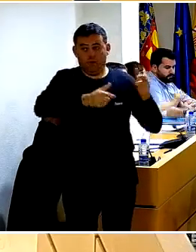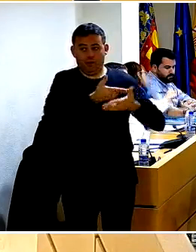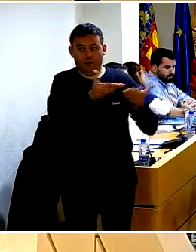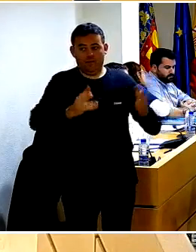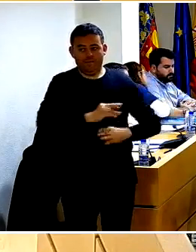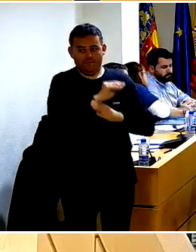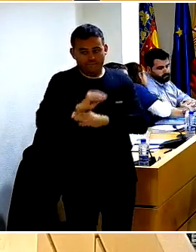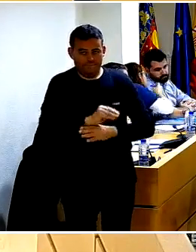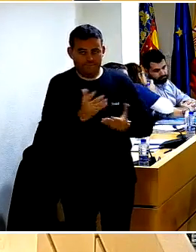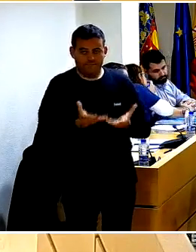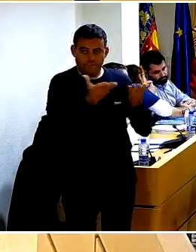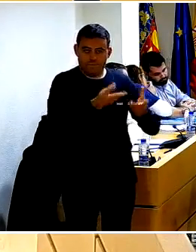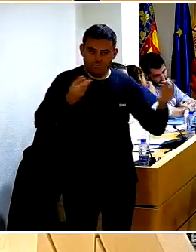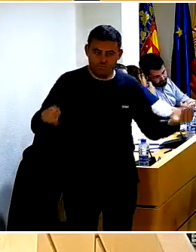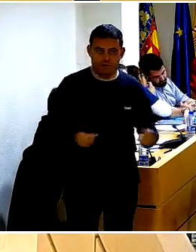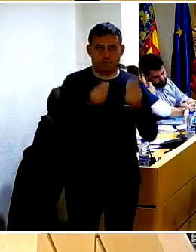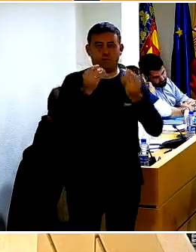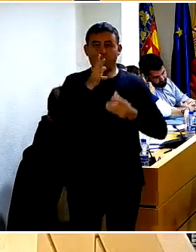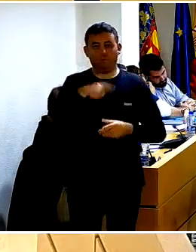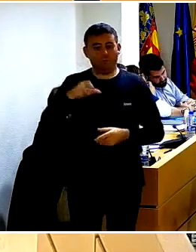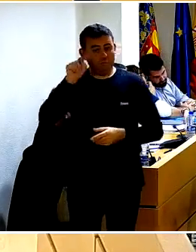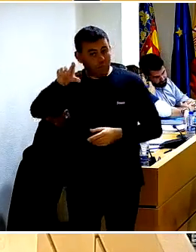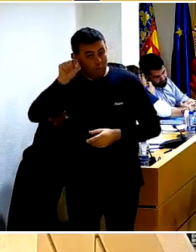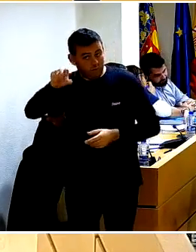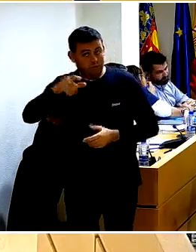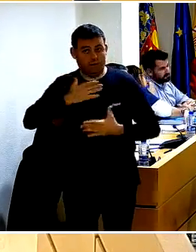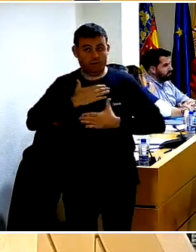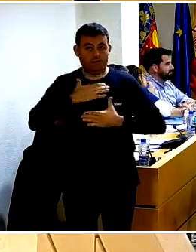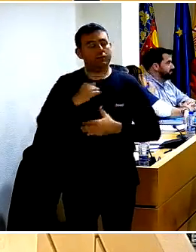faraòniques però imprescindibles per a Paiporta, pel